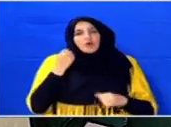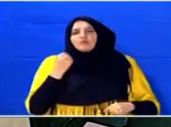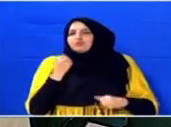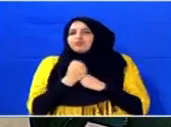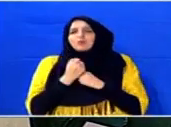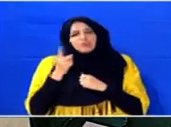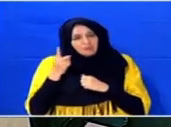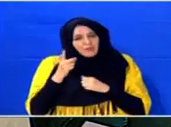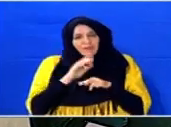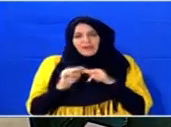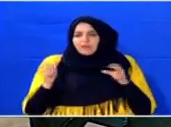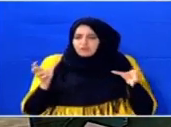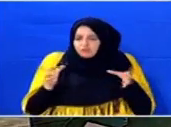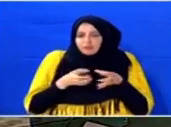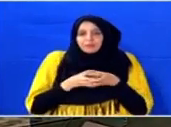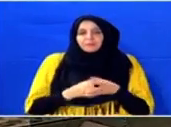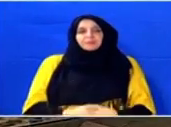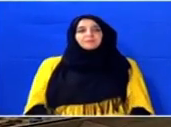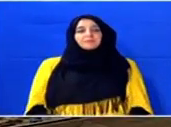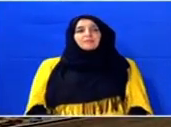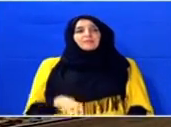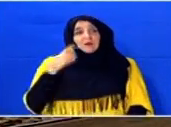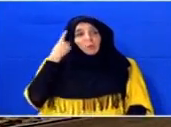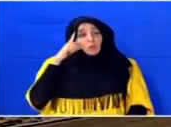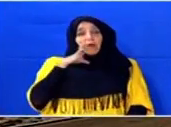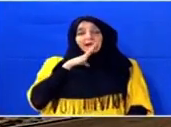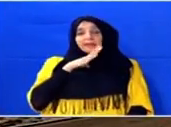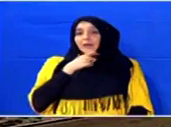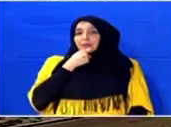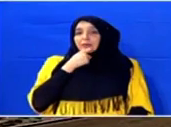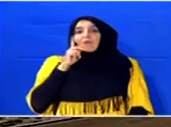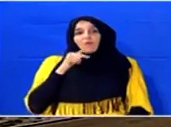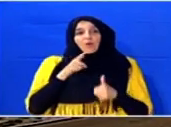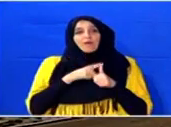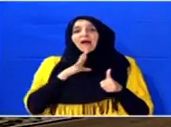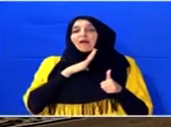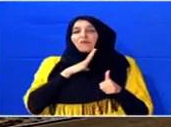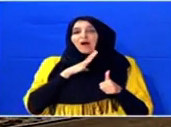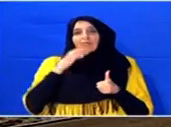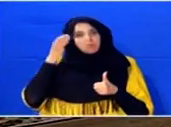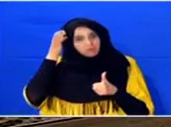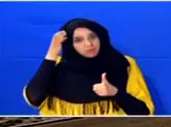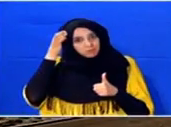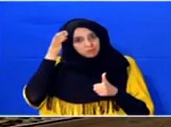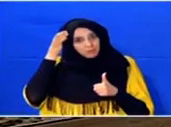من هذه الشروط الحكمه الزوجان يختراني